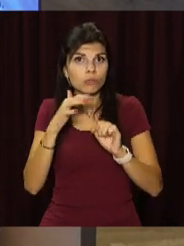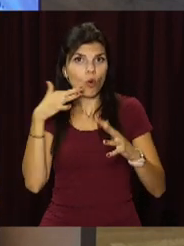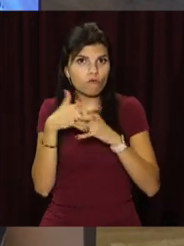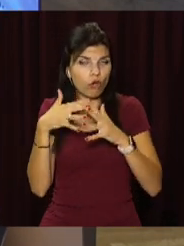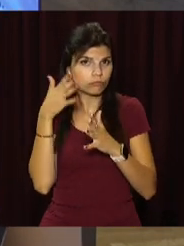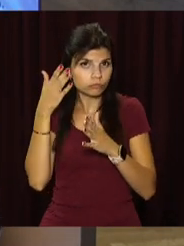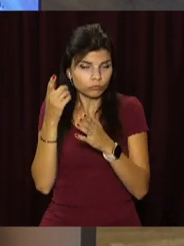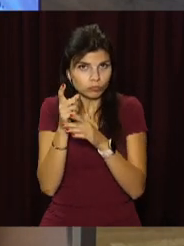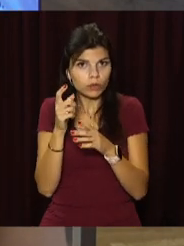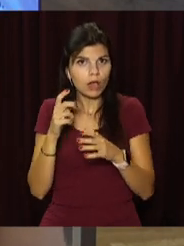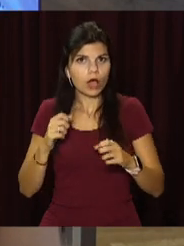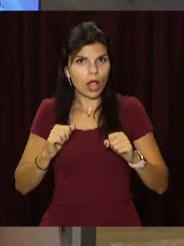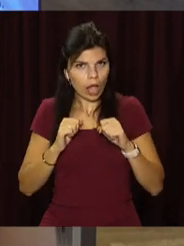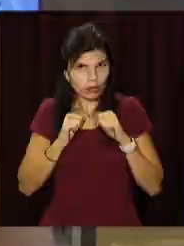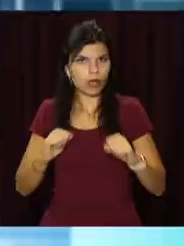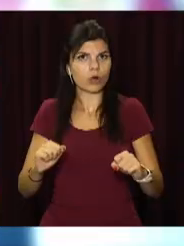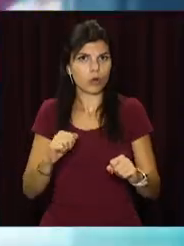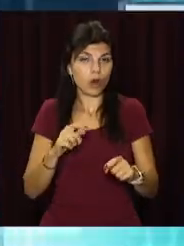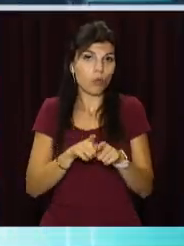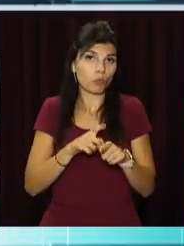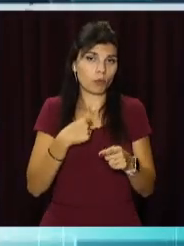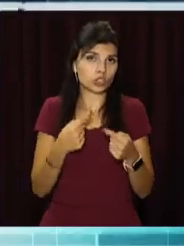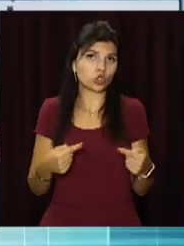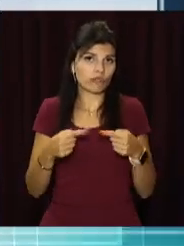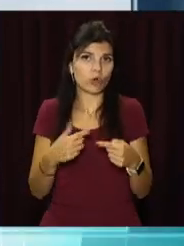соціальні послуги на гідному рівні.